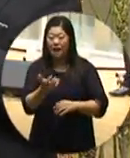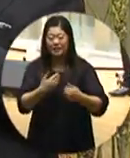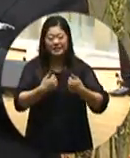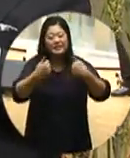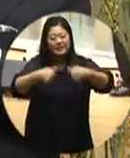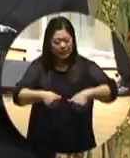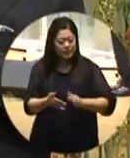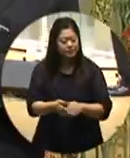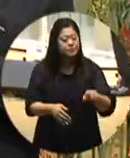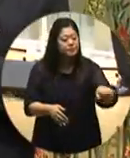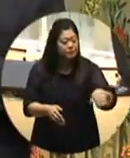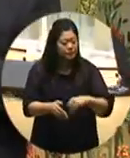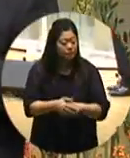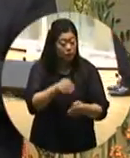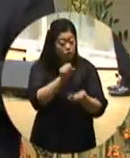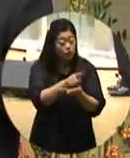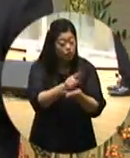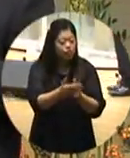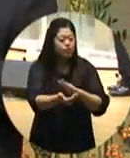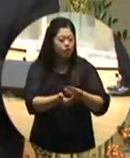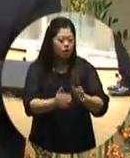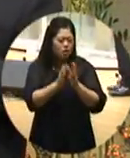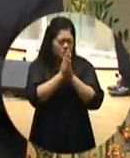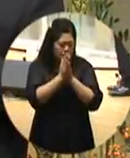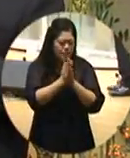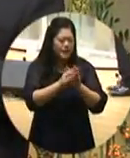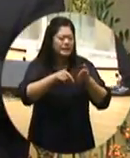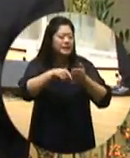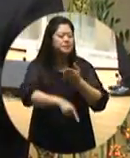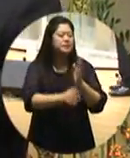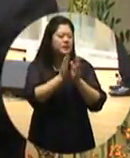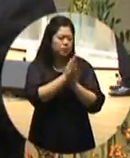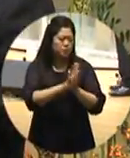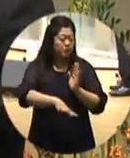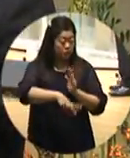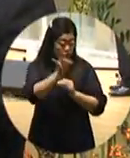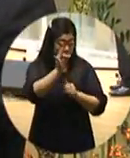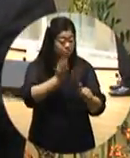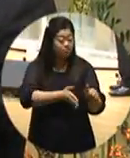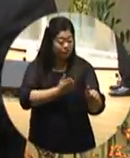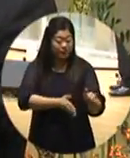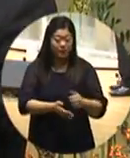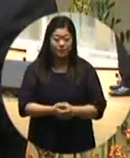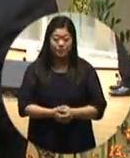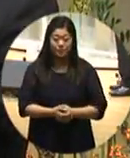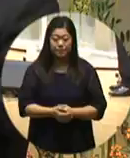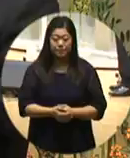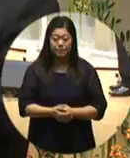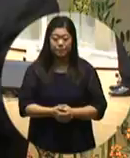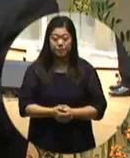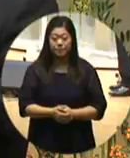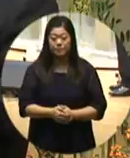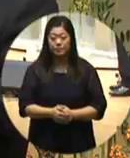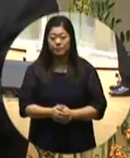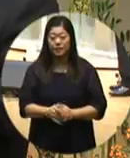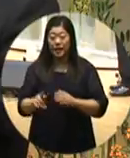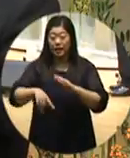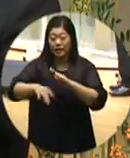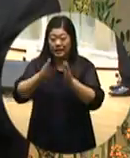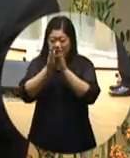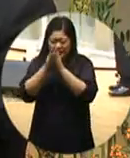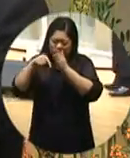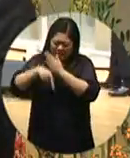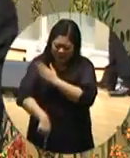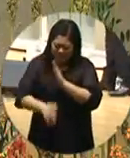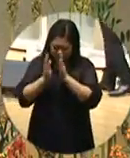기도 배우라 했습니다. When he came to see me today, this is what I said. Why don't you learn this deep prayer? 아침마다 해보면 답 나옵니다. If you do it every single morning, you'll